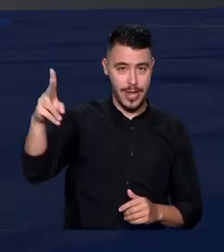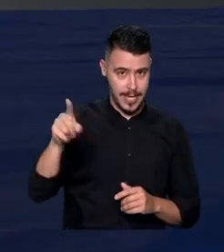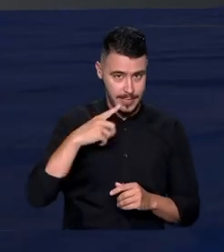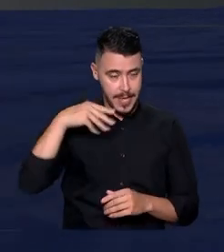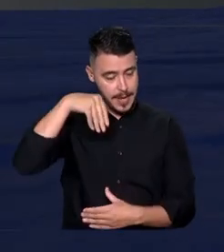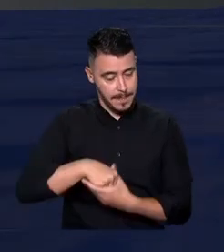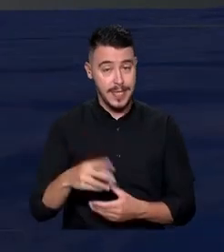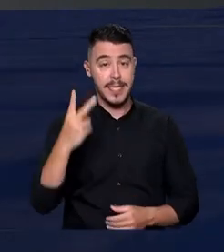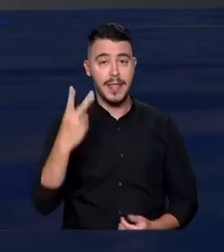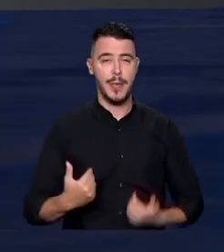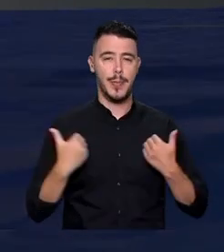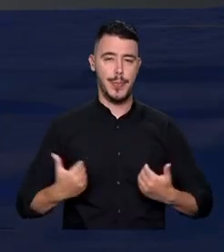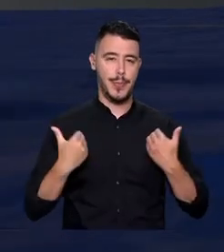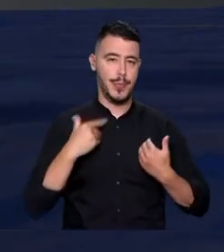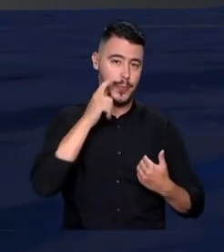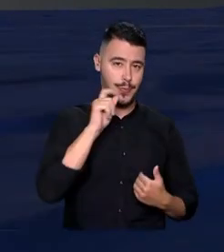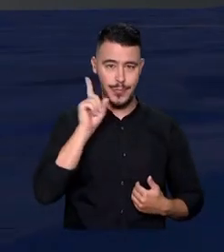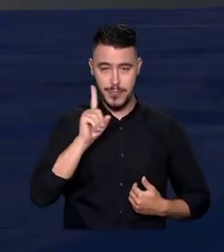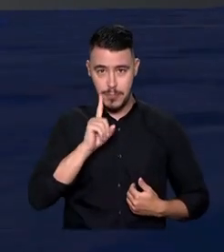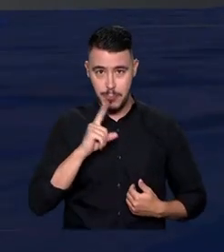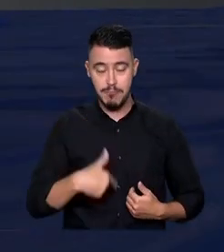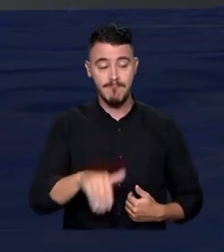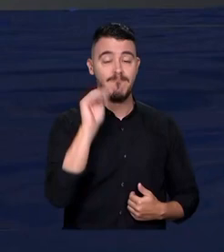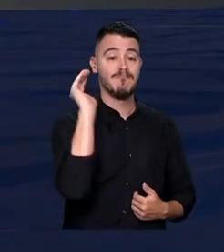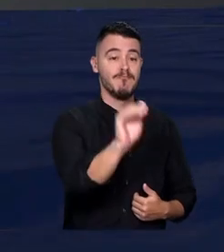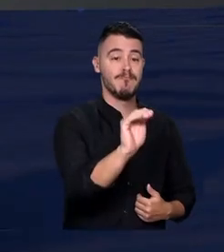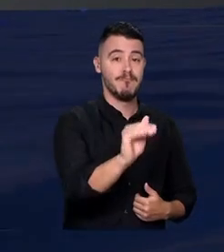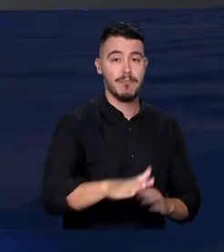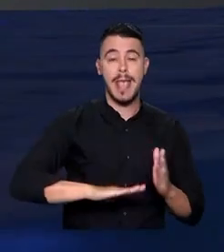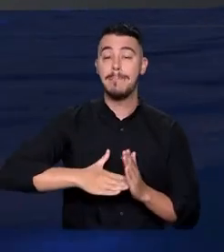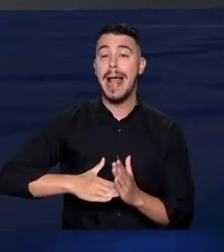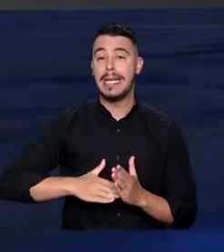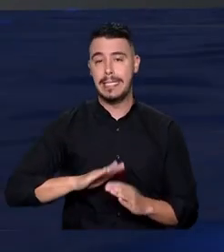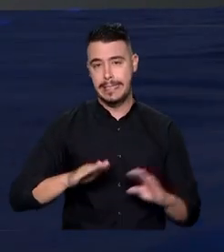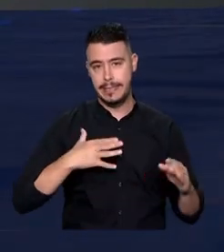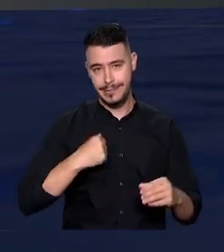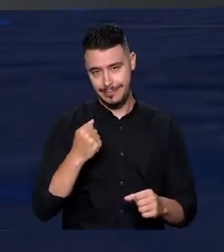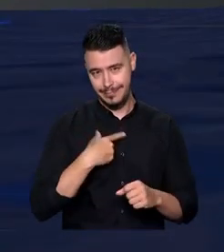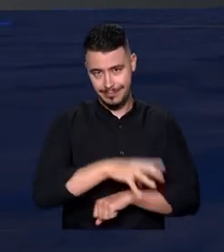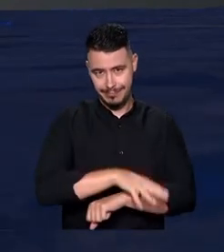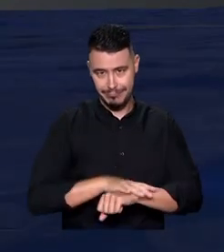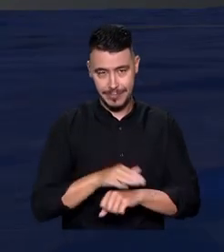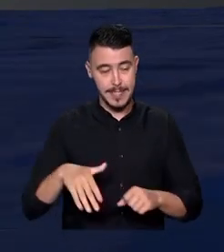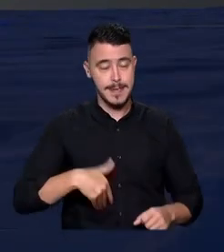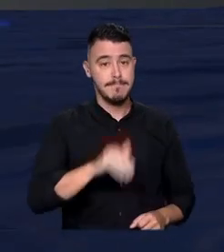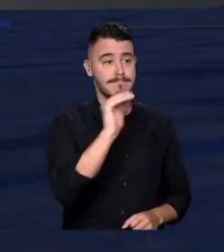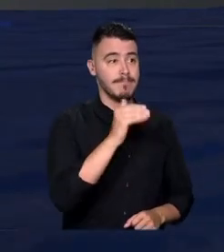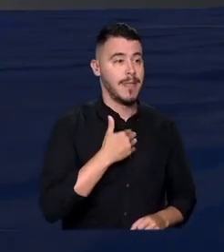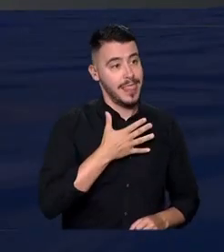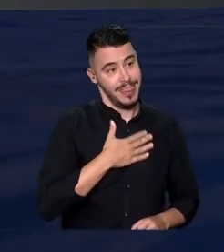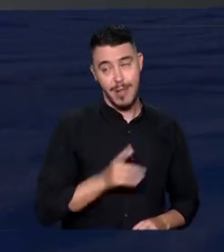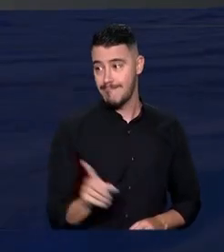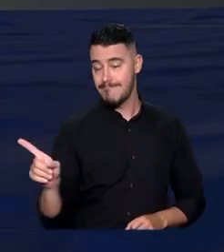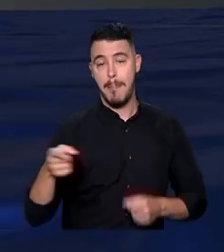κορίτσι, ζητάνε από το πλήρωμα, γιατί δεν μπορεί να έχει γίνει αλλιώς, να τους πάνε στην παραλία για